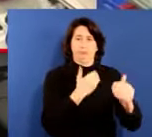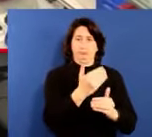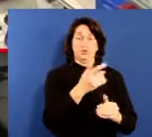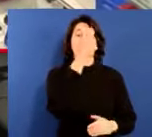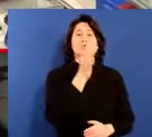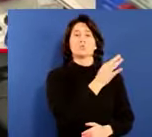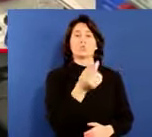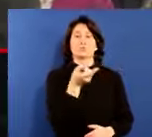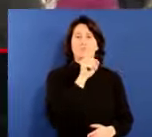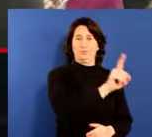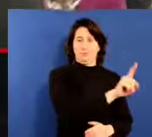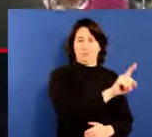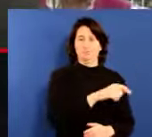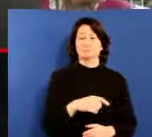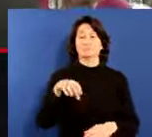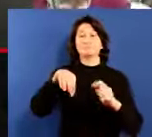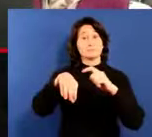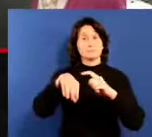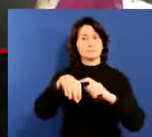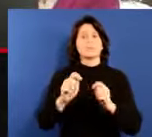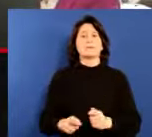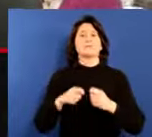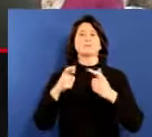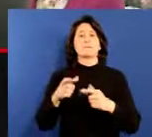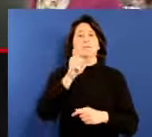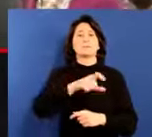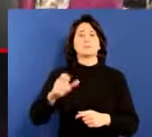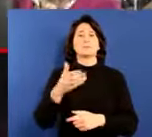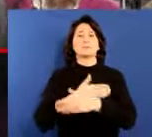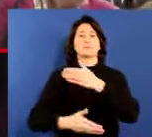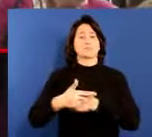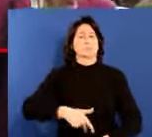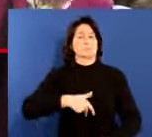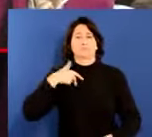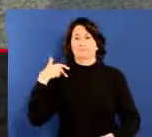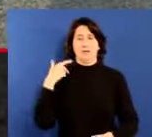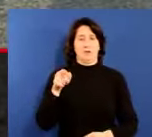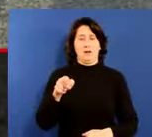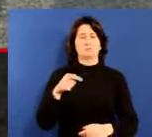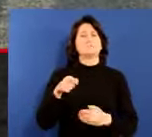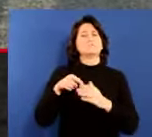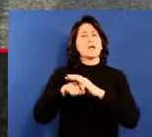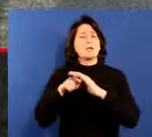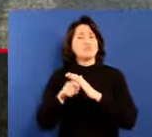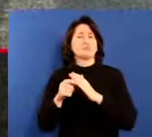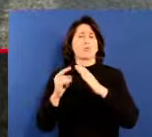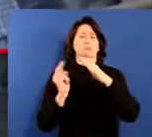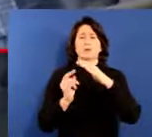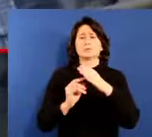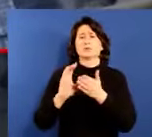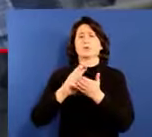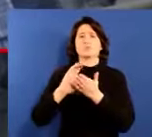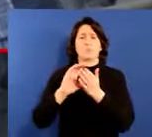da. Proiektu horrek balio erantzidun soluzioak jarri ditu enpresen eta erakundeen eskura, euren agiriak eta